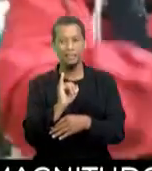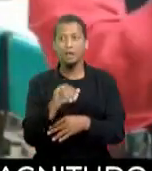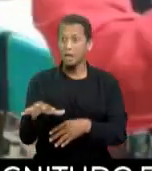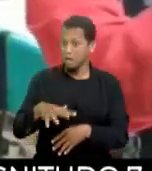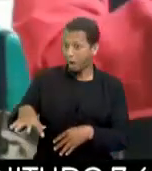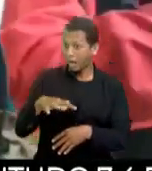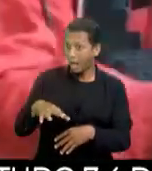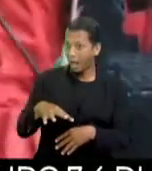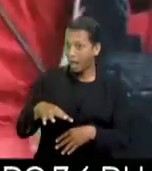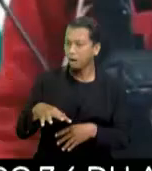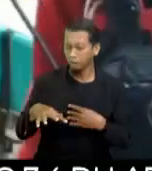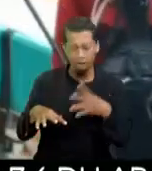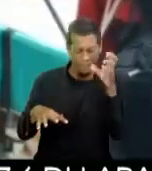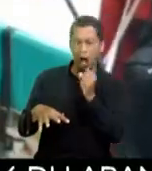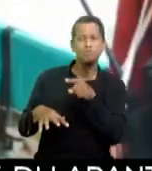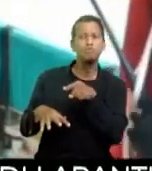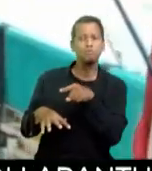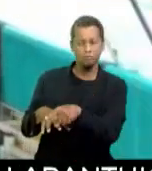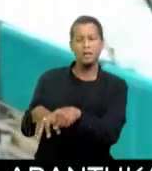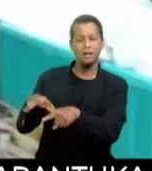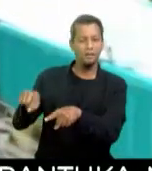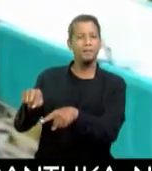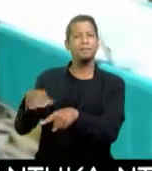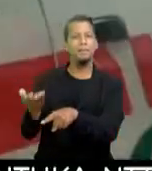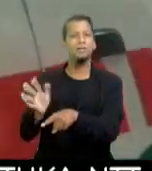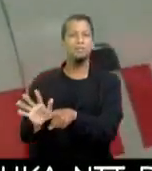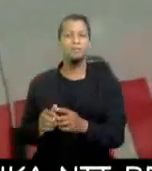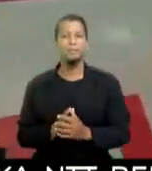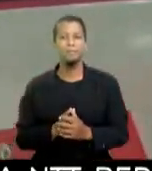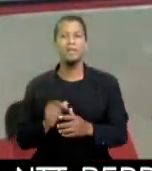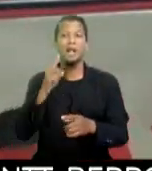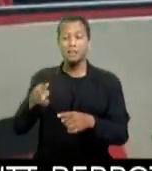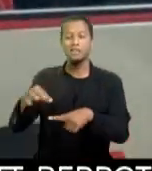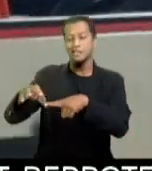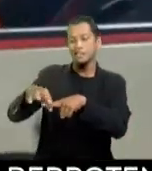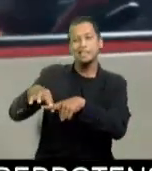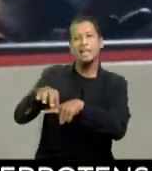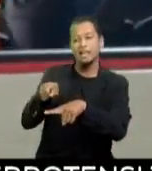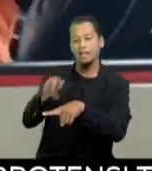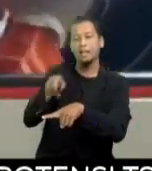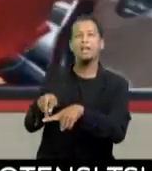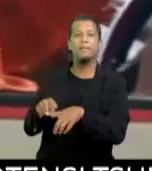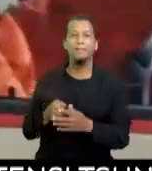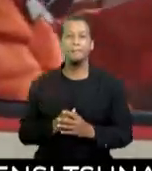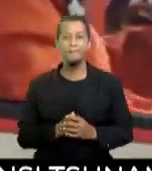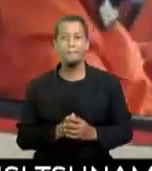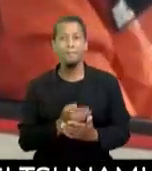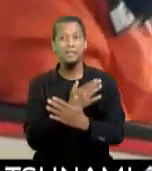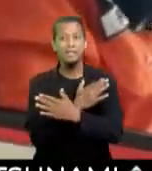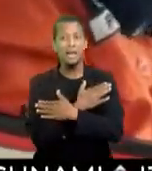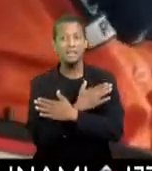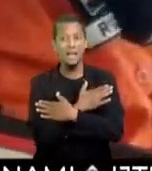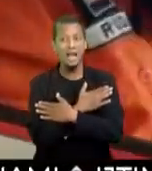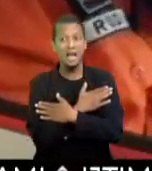Keluarga sudah dalam perjalanan juga keluarganya. Namanya siapa? Lewat cincin. Oh, dikenali lewat. Saat ini jenazah berada di instalasi